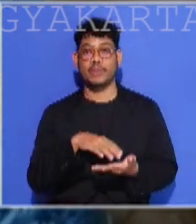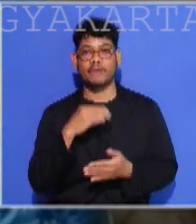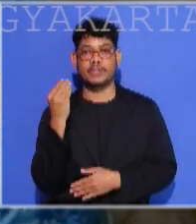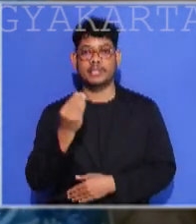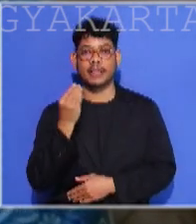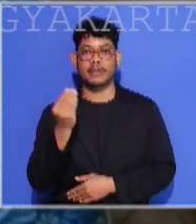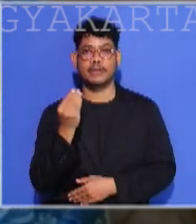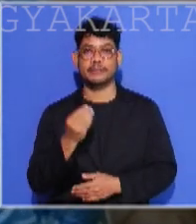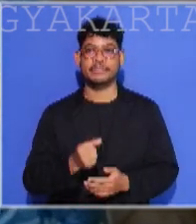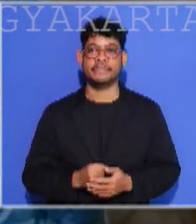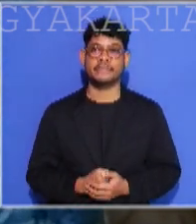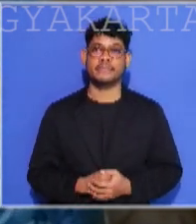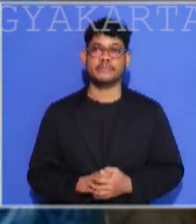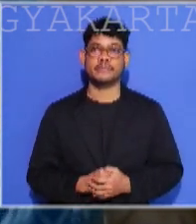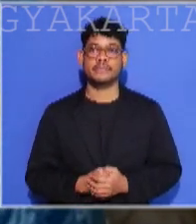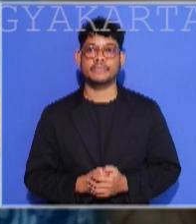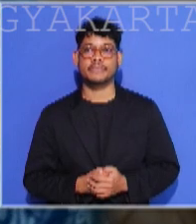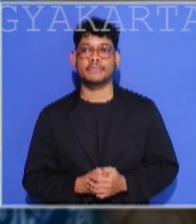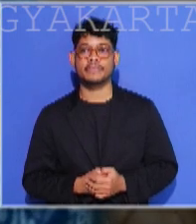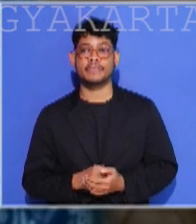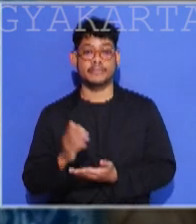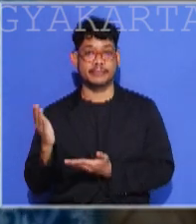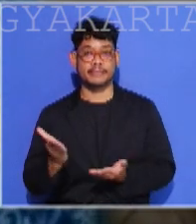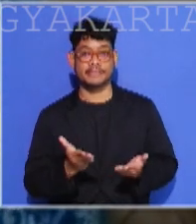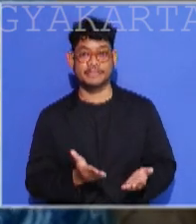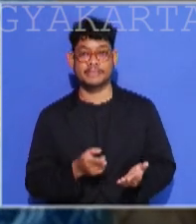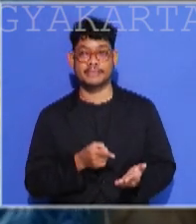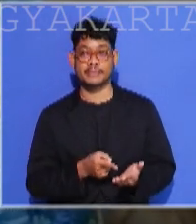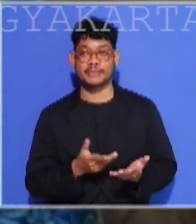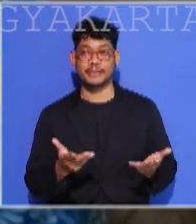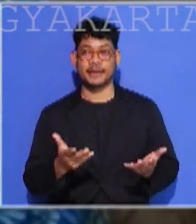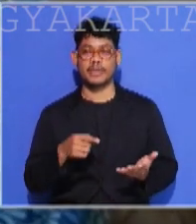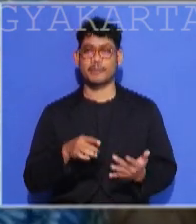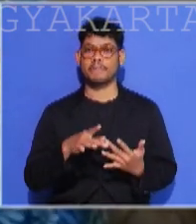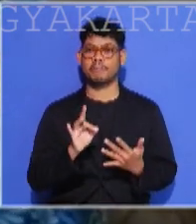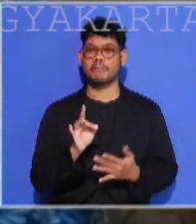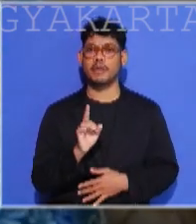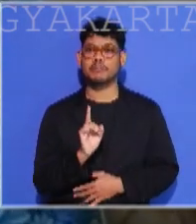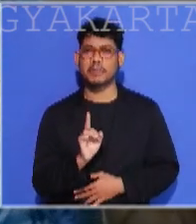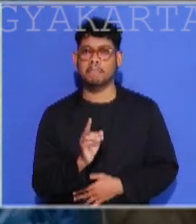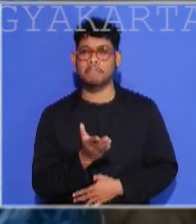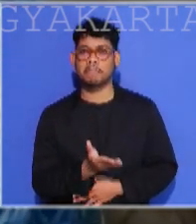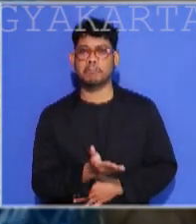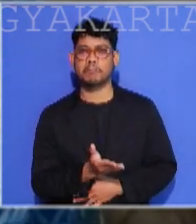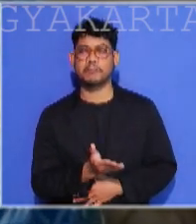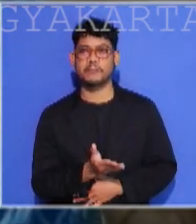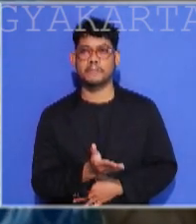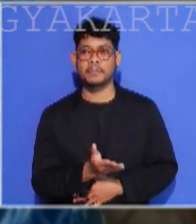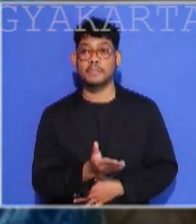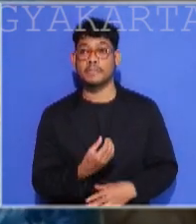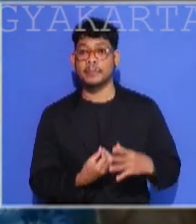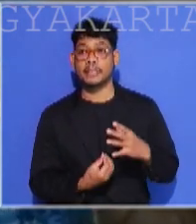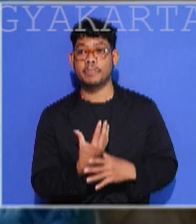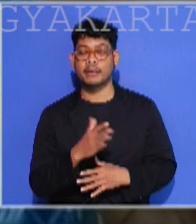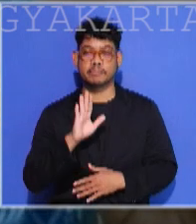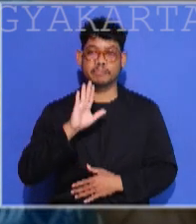sekali kepada seluruh ee kelompok wisata di sana Dan ini menjadi sebuah eh no pengembangan ke depan bahwa kita